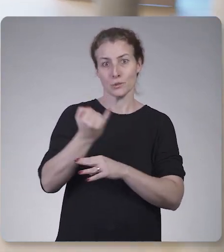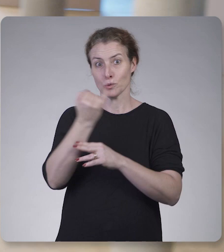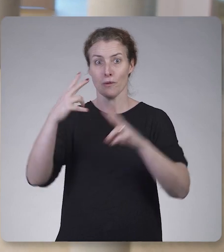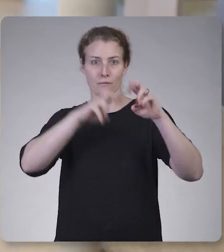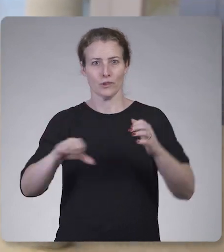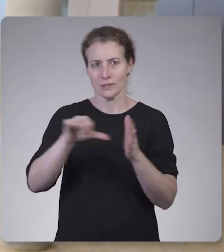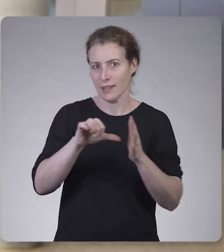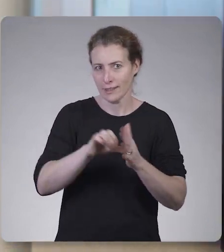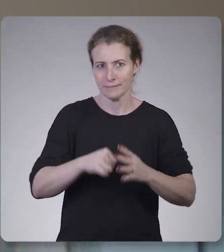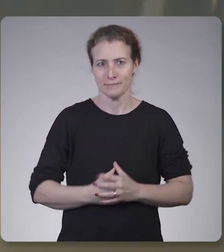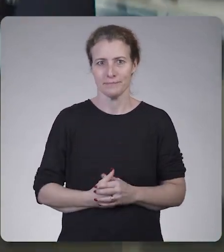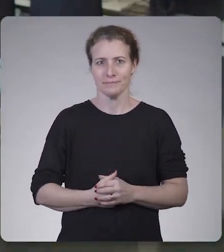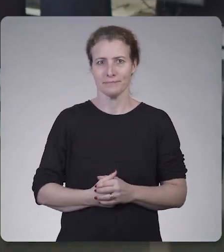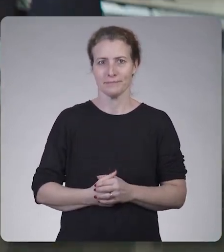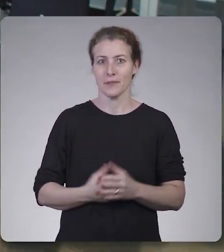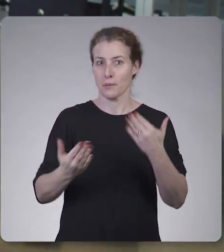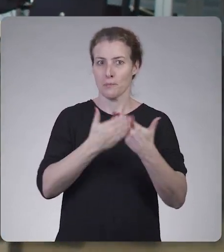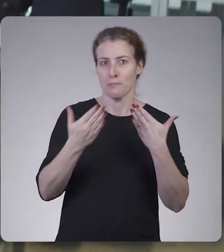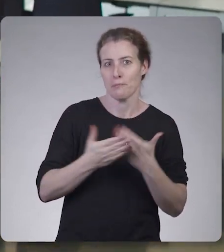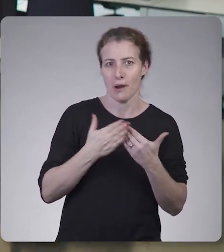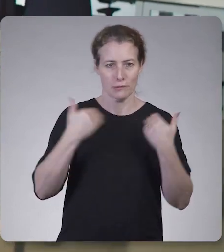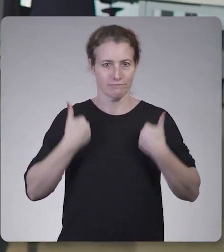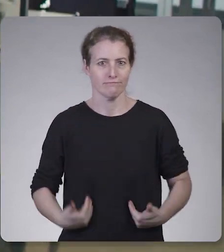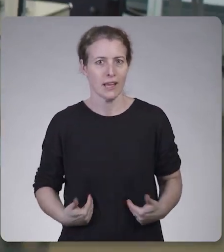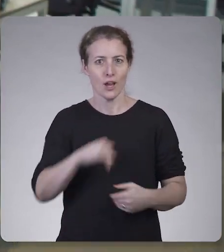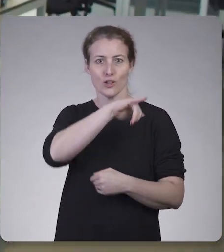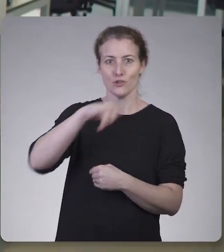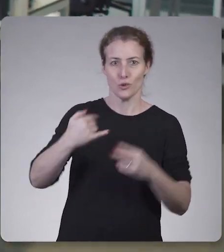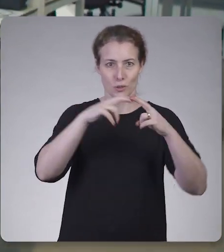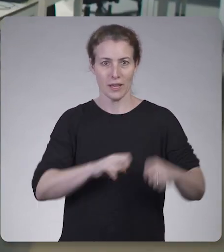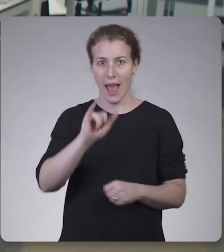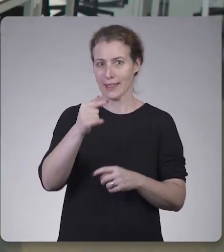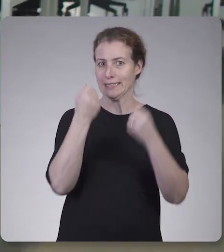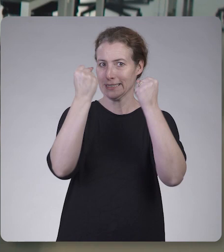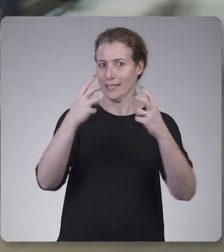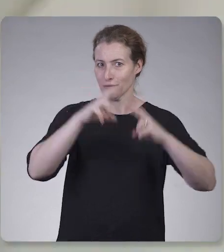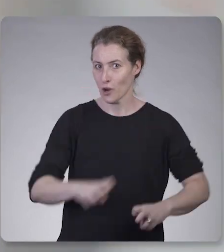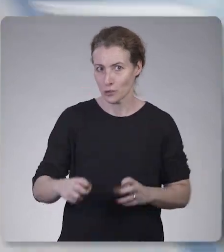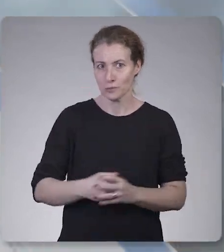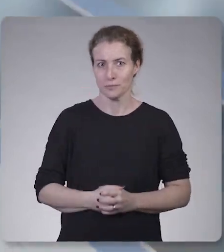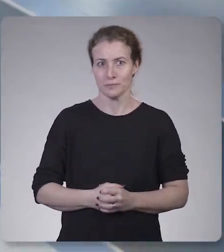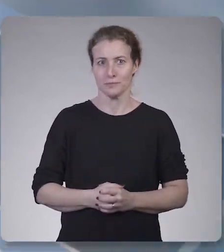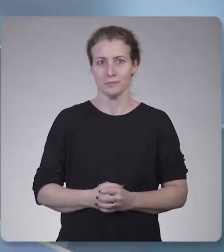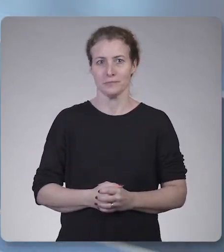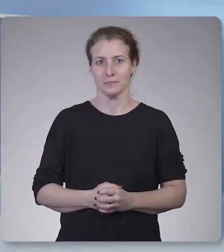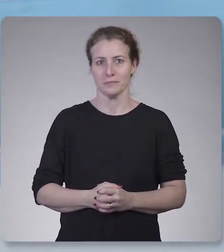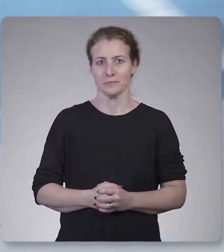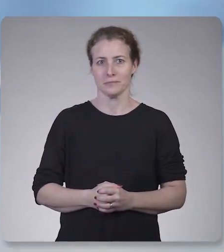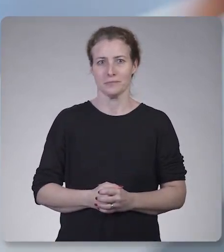und Forschungszentren. Zum Beispiel als Junior Researcherin in der IT-Sicherheitsforschung.